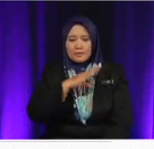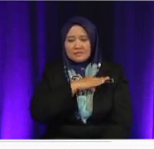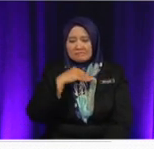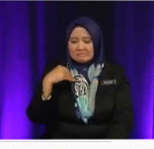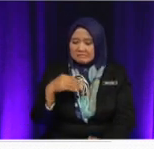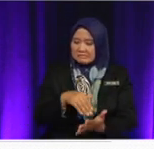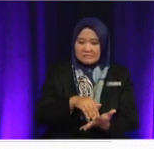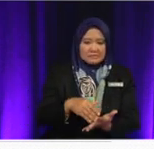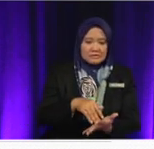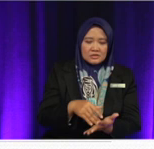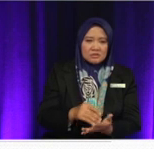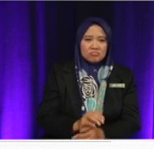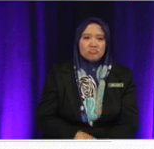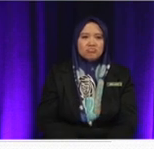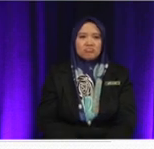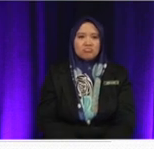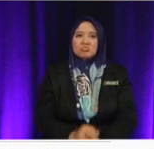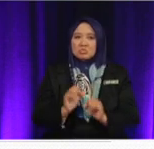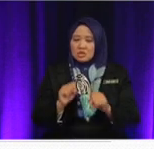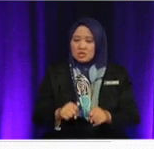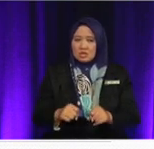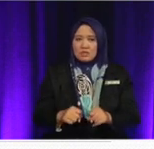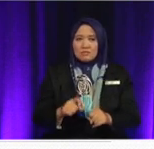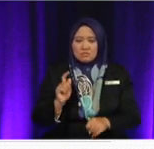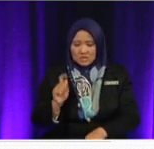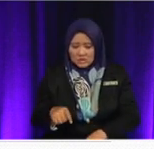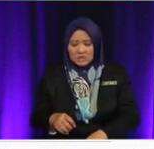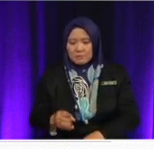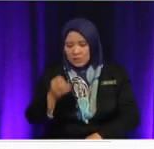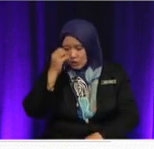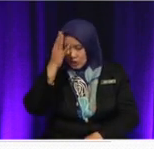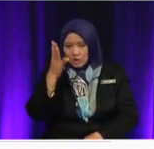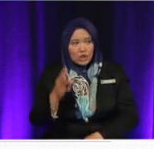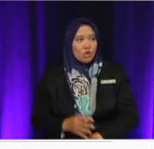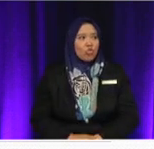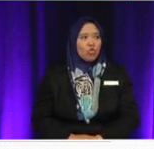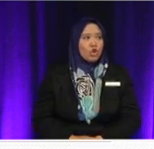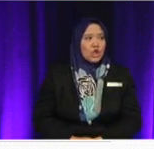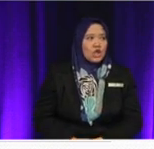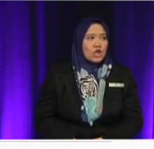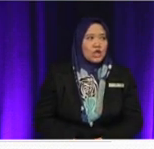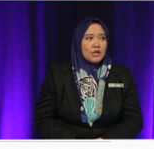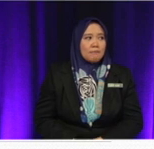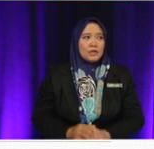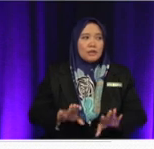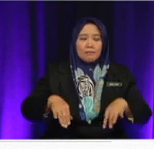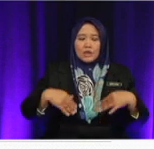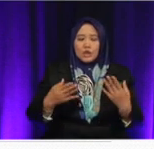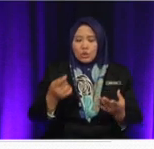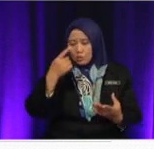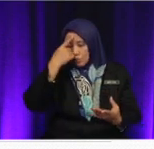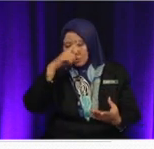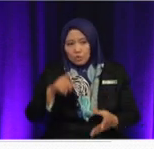mengatasi masalah syarikatnya? 4 markah. Ini yang namakan antara contohlah soalan kebat, walaupun markah sedikit, tapi untuk